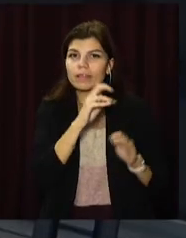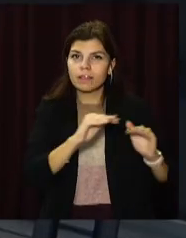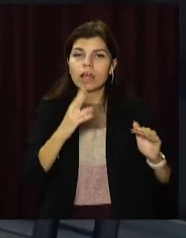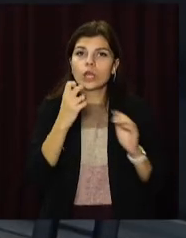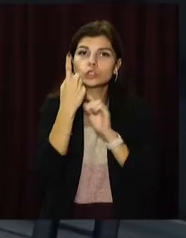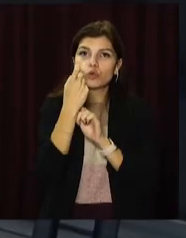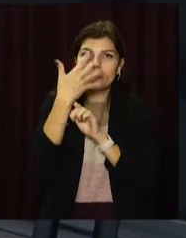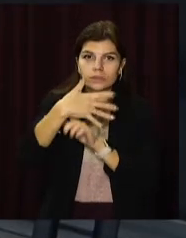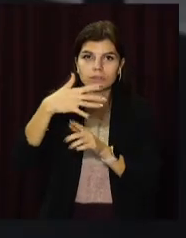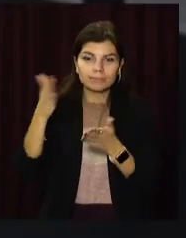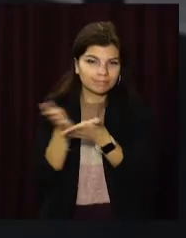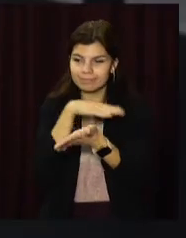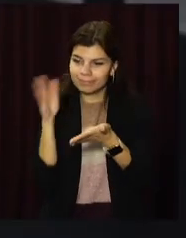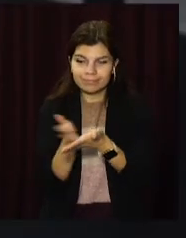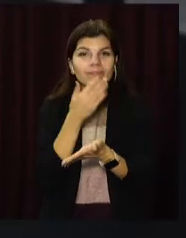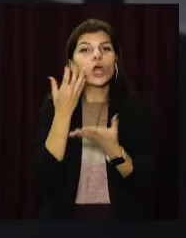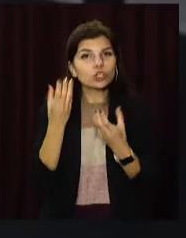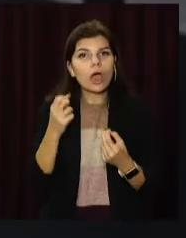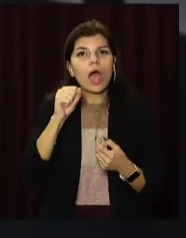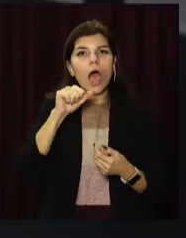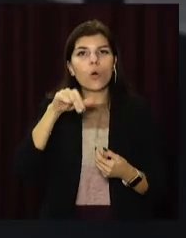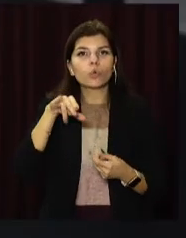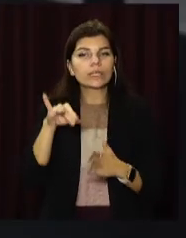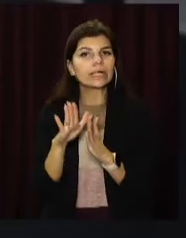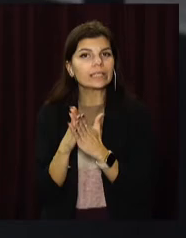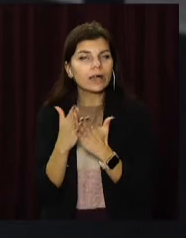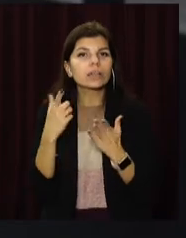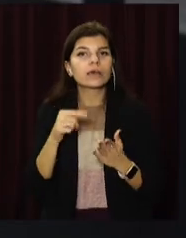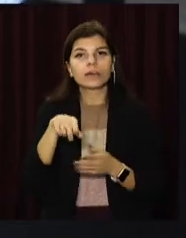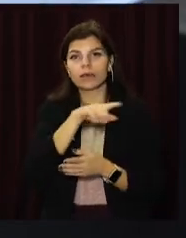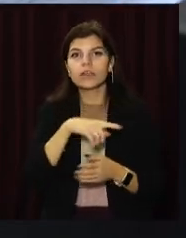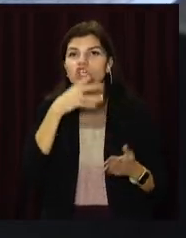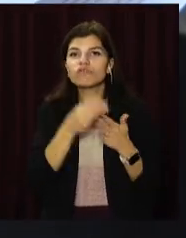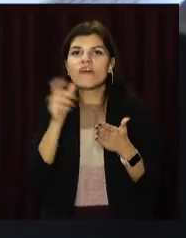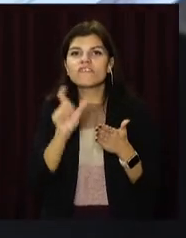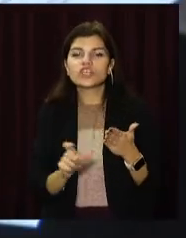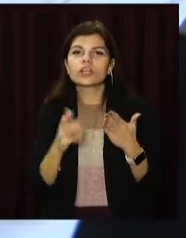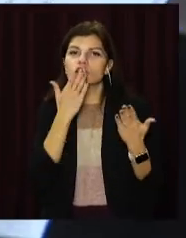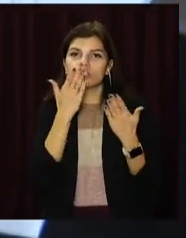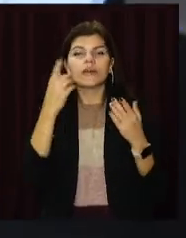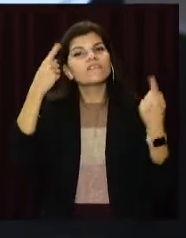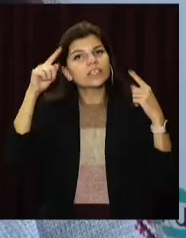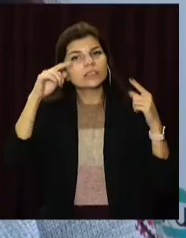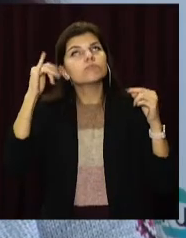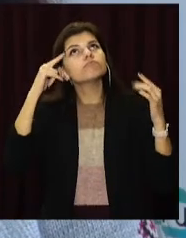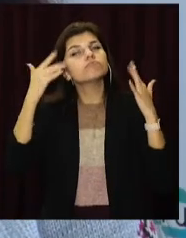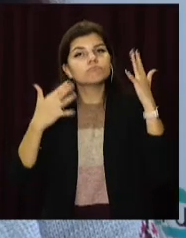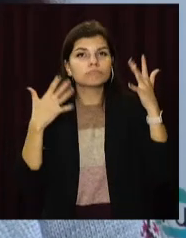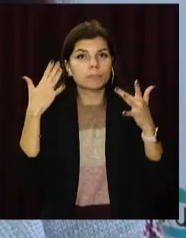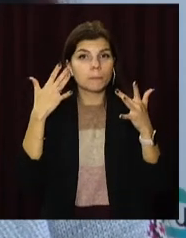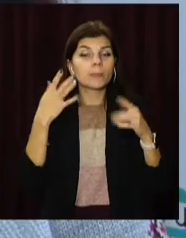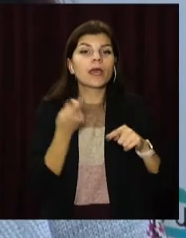150 сторінок. А ще аудіокнигу, де б автори озвучили свої вірші, фентезі та роздуми. Це